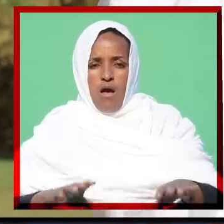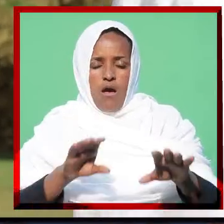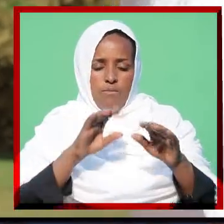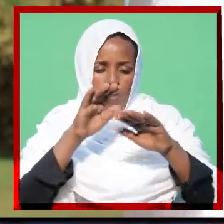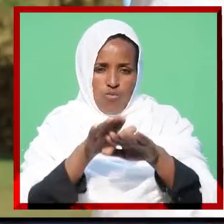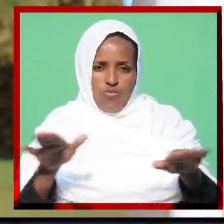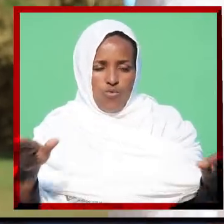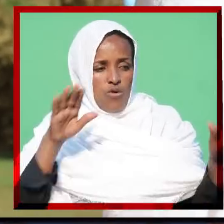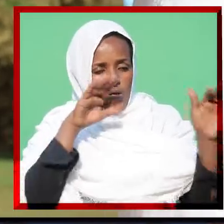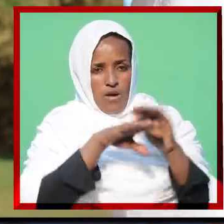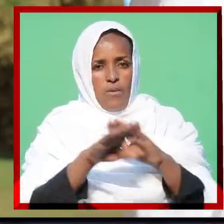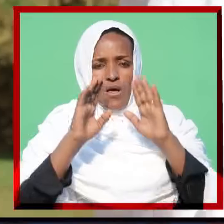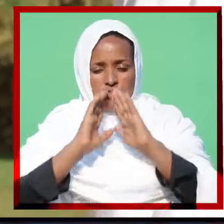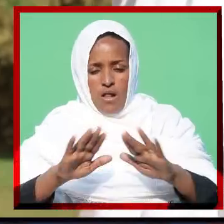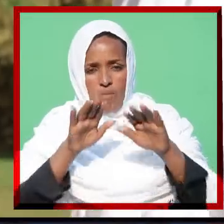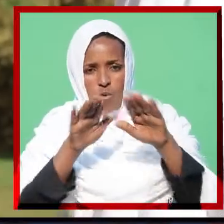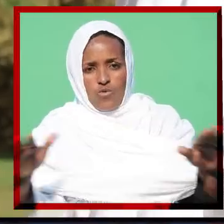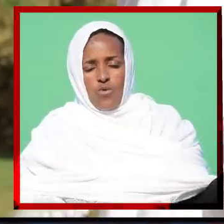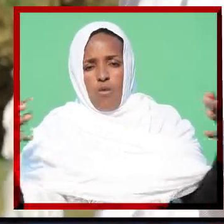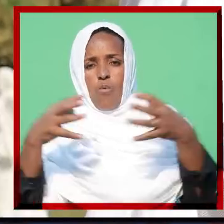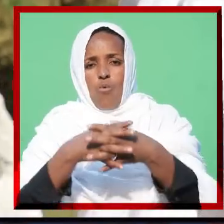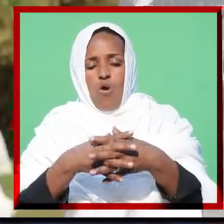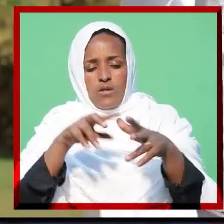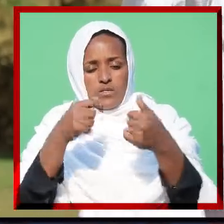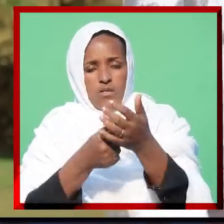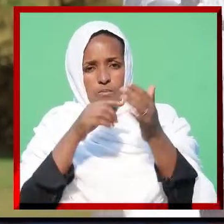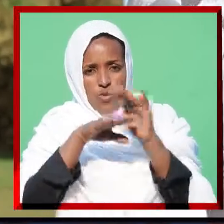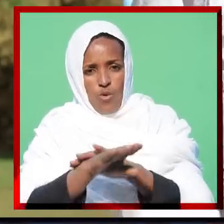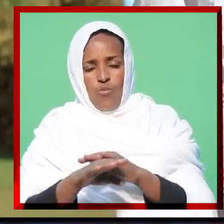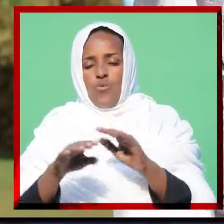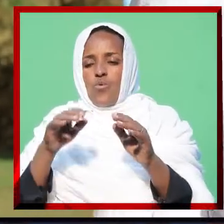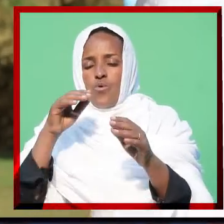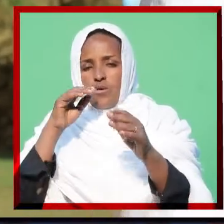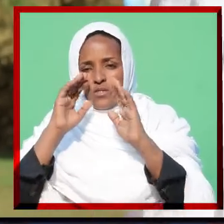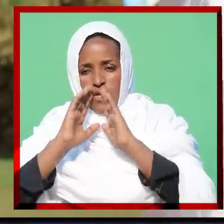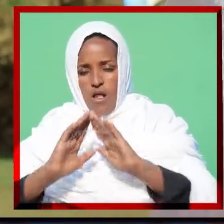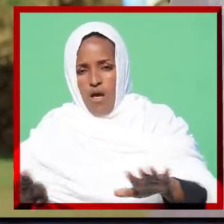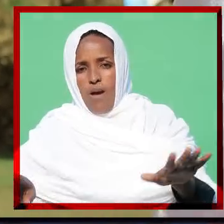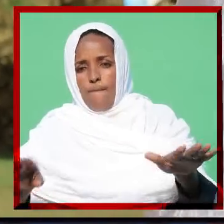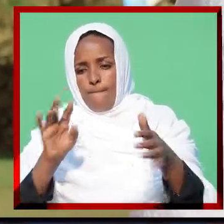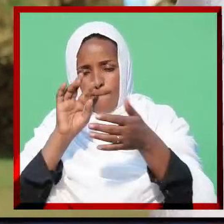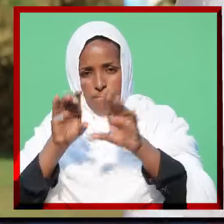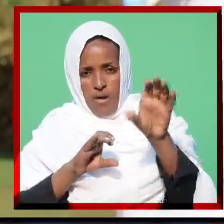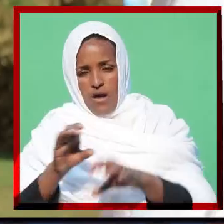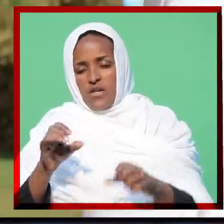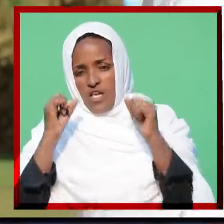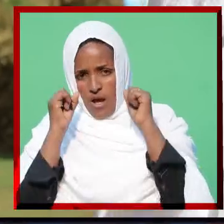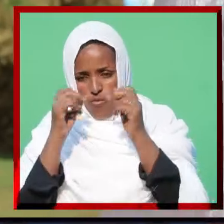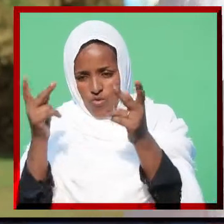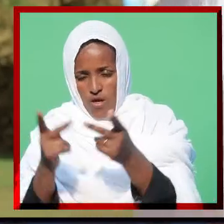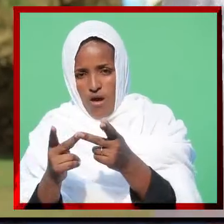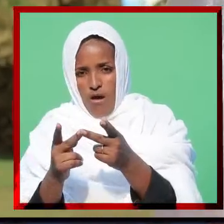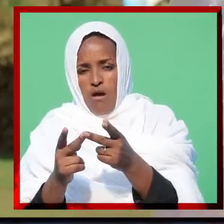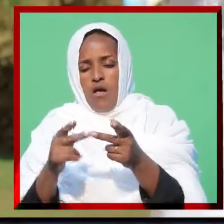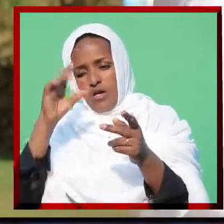ይገርባል። ሰላም አውርደው ለመዋሃድ ስለሚገቡበት ደጀ ሰላም ይባላል። ሰላም ማድረጊያ ደጅ።